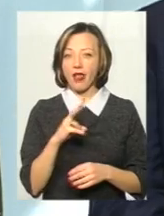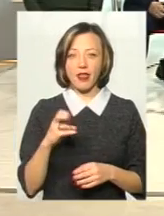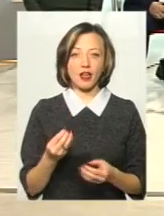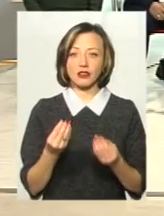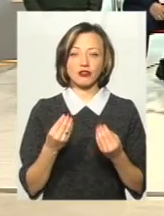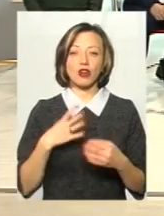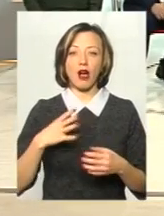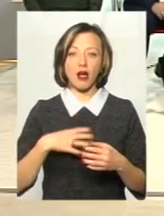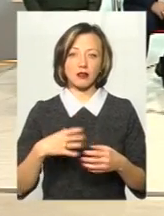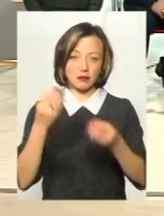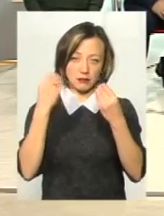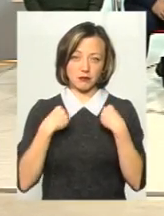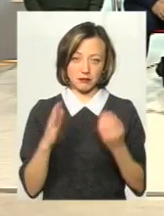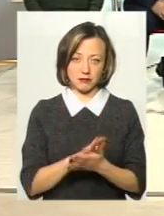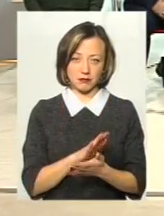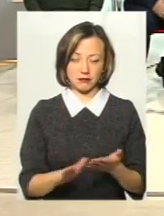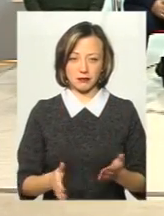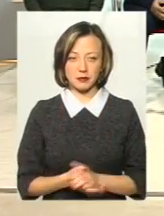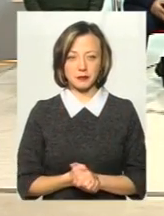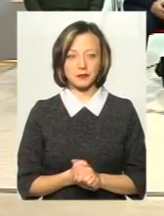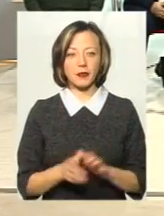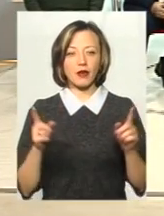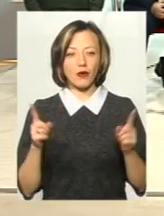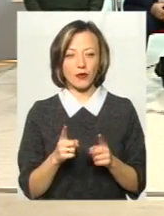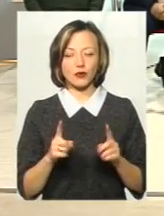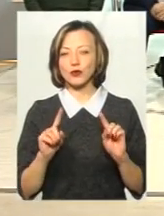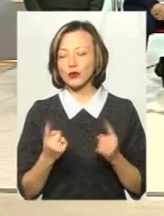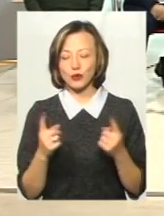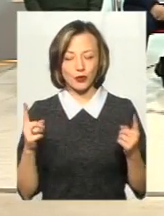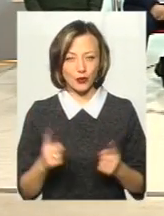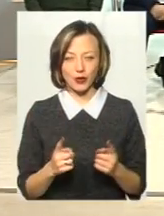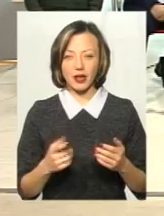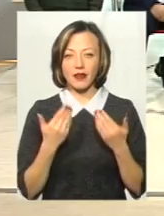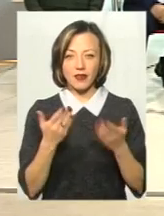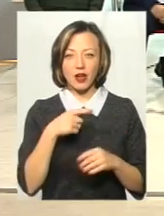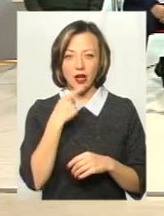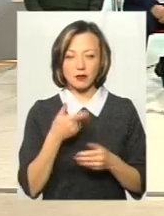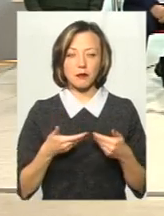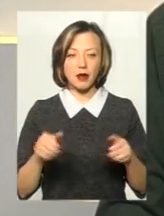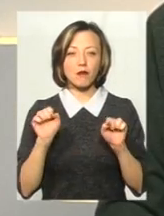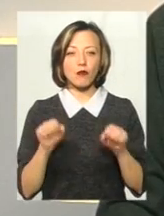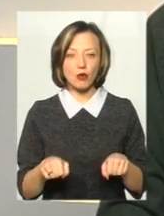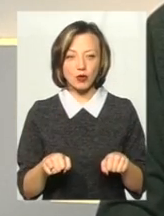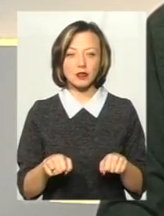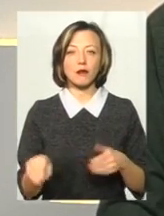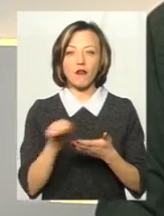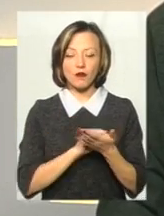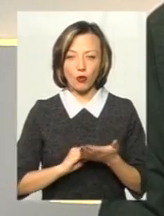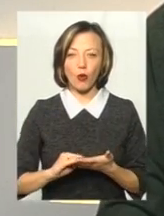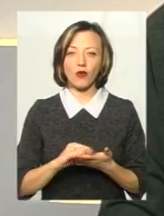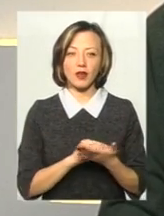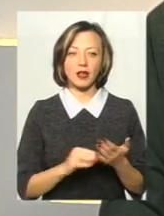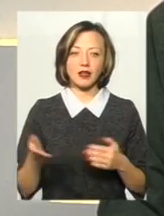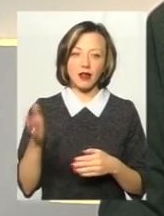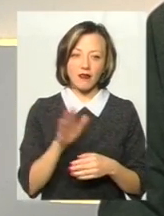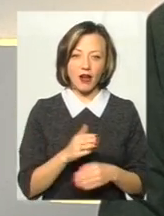з неба. Дякую. Пане Лев, дуже коротко. Знаєте, я дуже-дуже коротко. Як ви кажете, ми можемо як мантри повторювати,